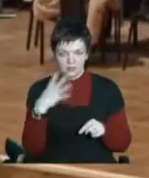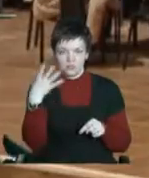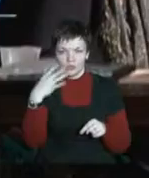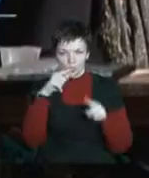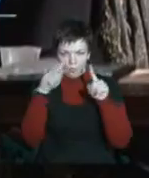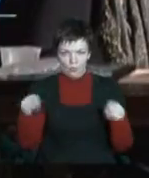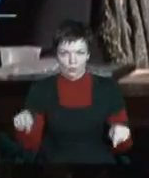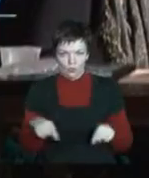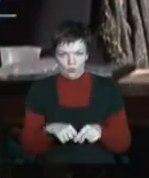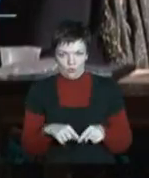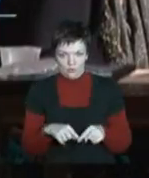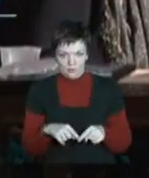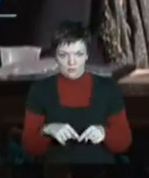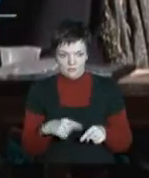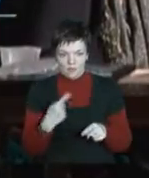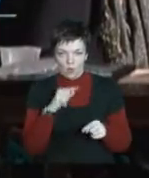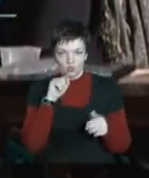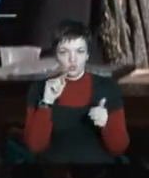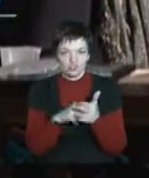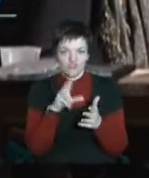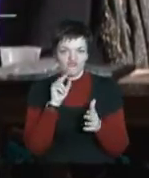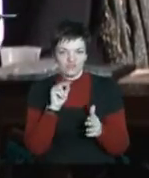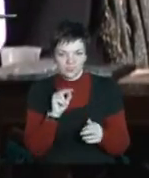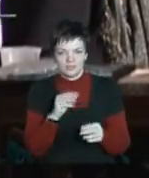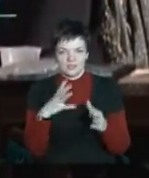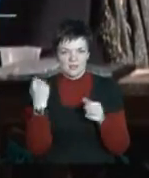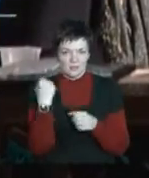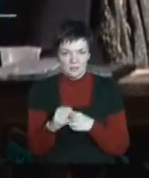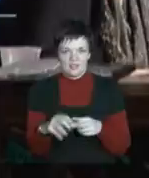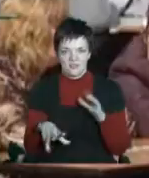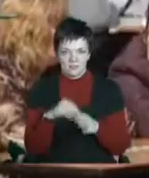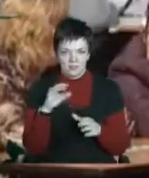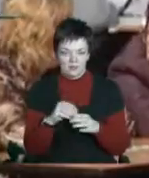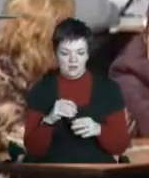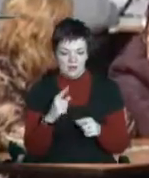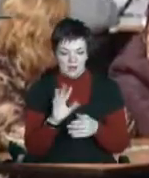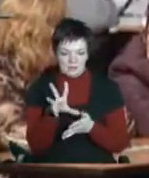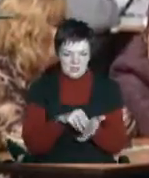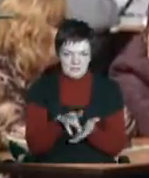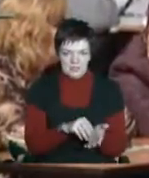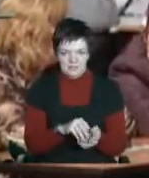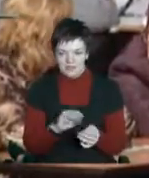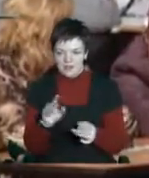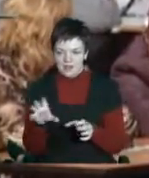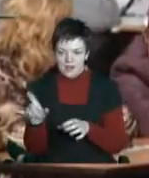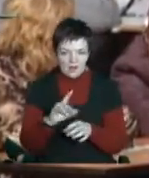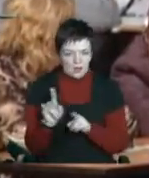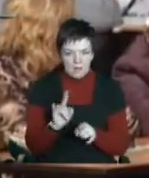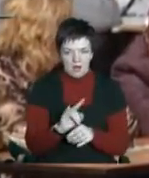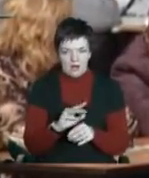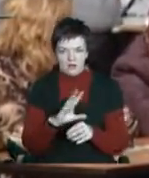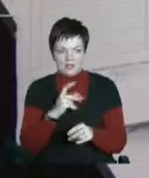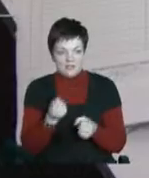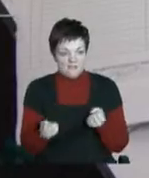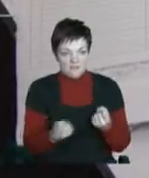40 протоколов. Уточнение протоколов, фактически их переписывание, подлог – это вершина фальсификационной